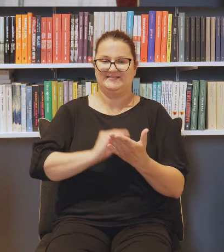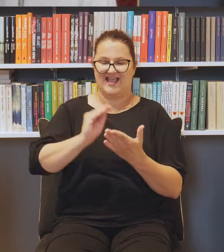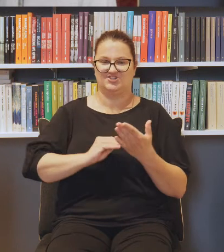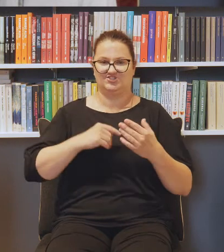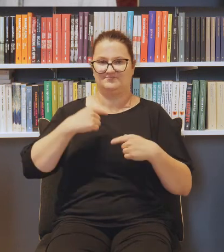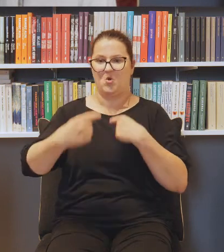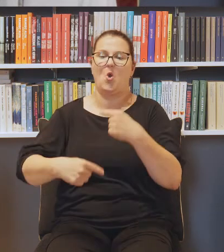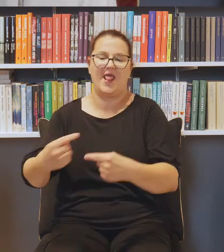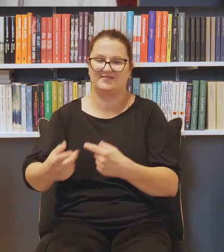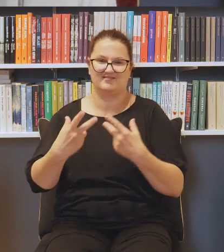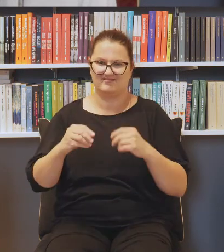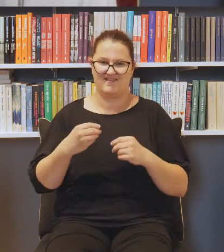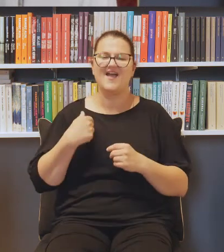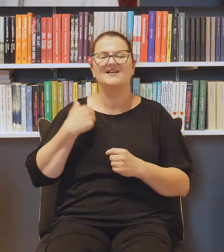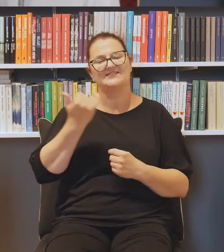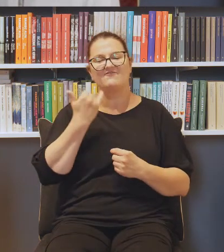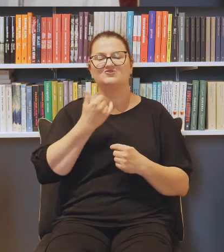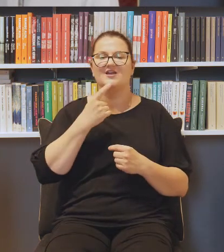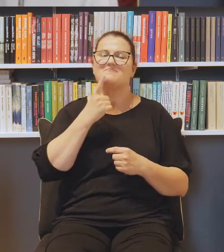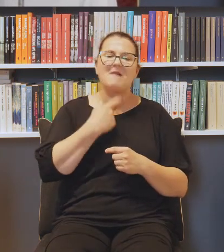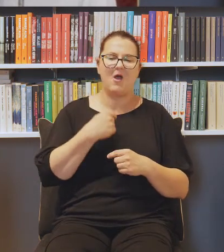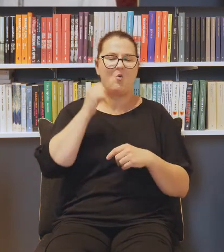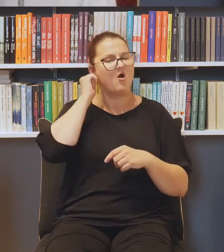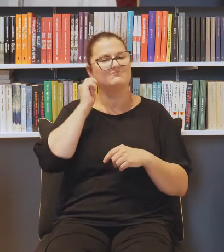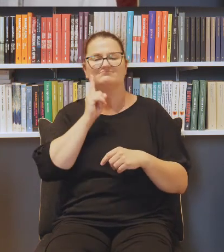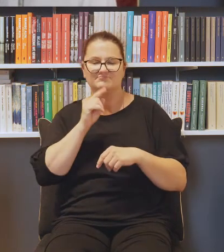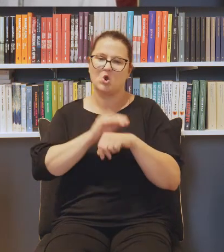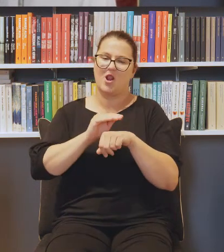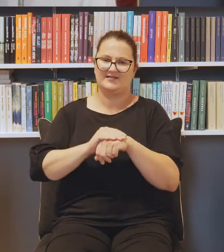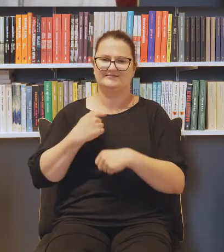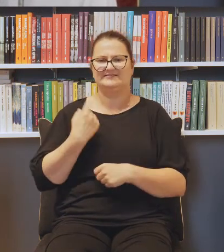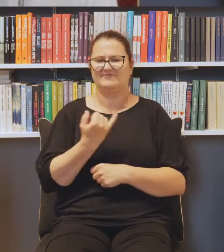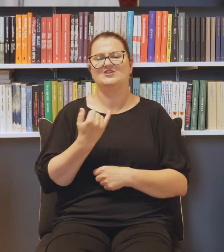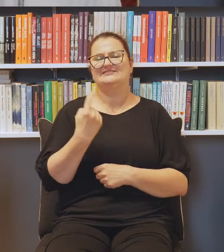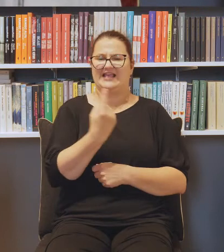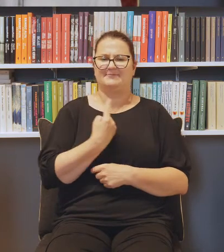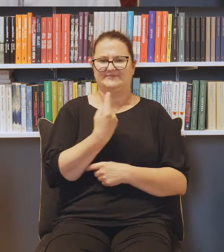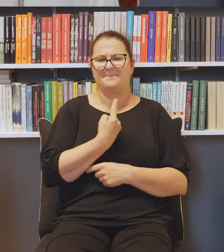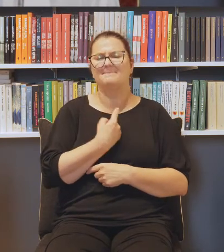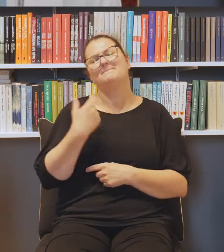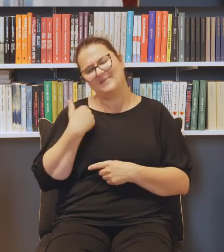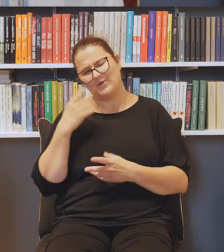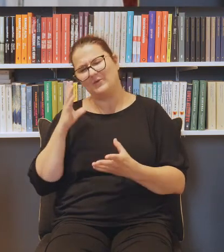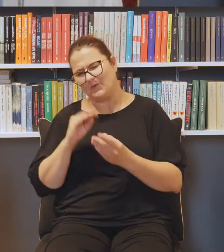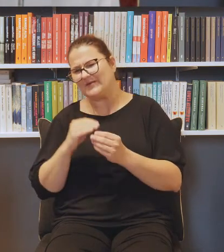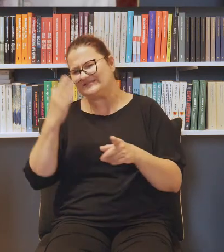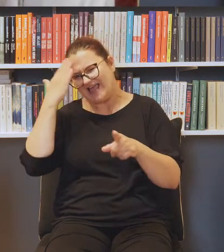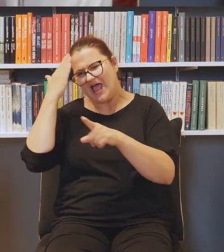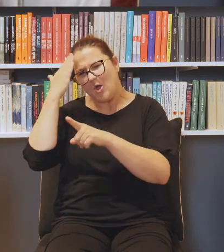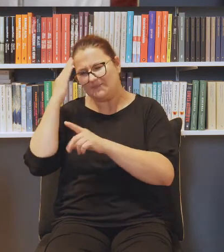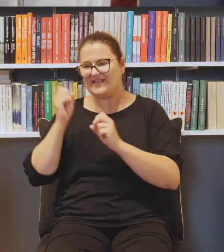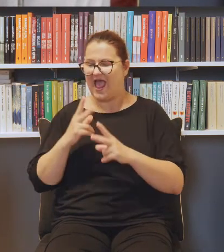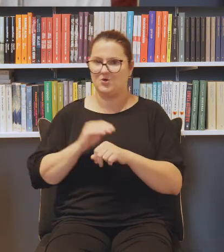bo ja zawsze miałem bardzo mało kolegów i koleżanek. Znaczy właśnie byłem samotnikiem. Znaczy miałem jakichś znajomych, ale myślę, że taką